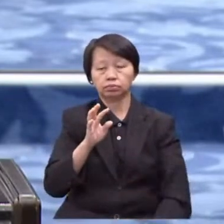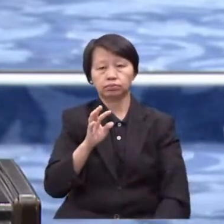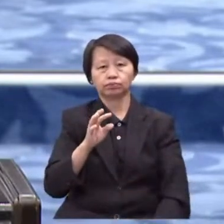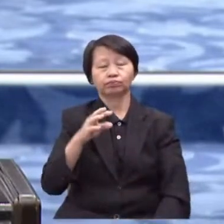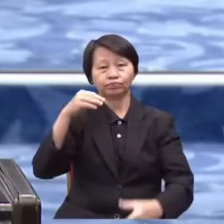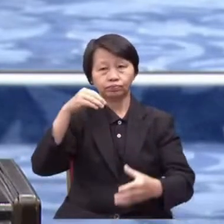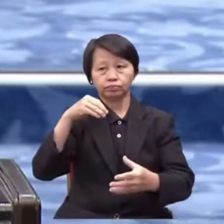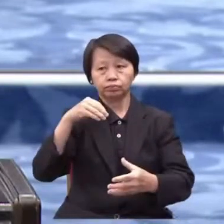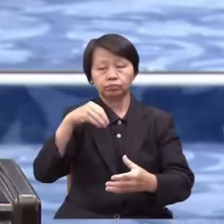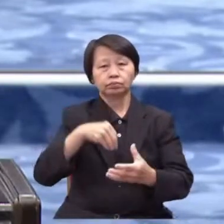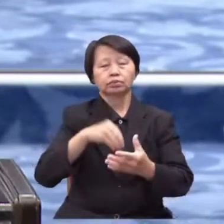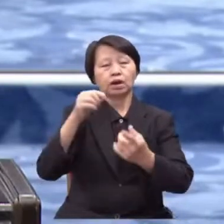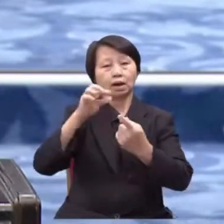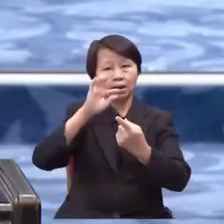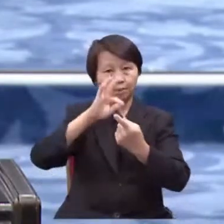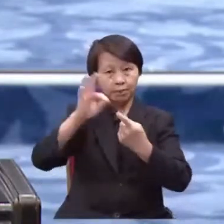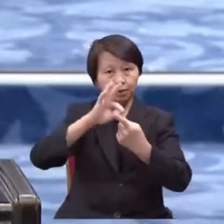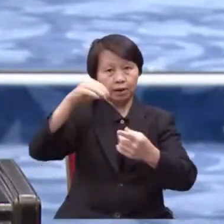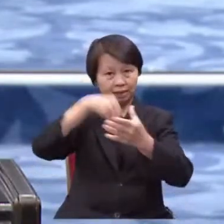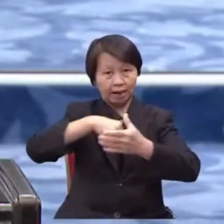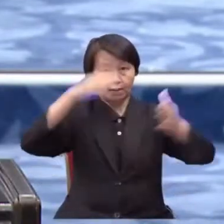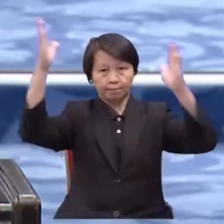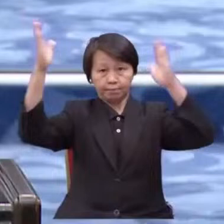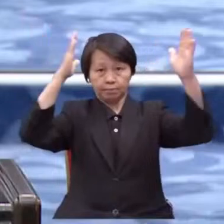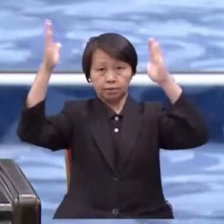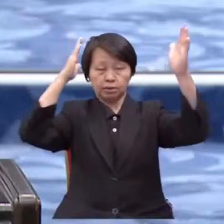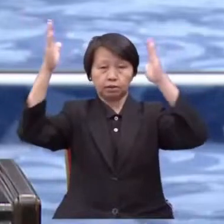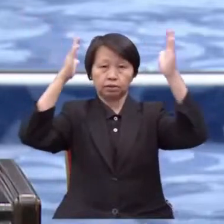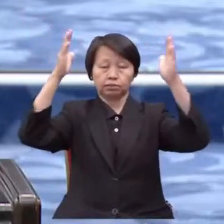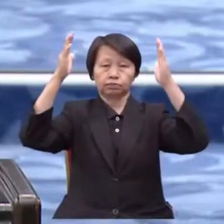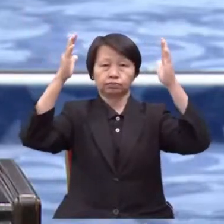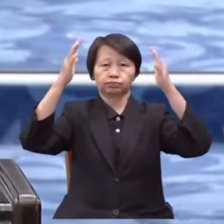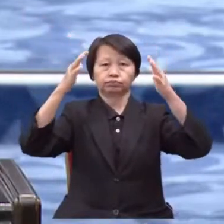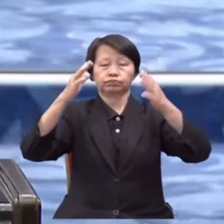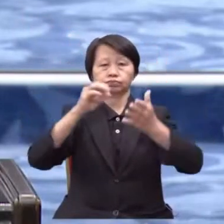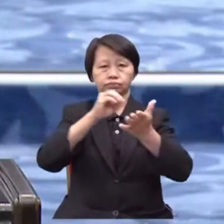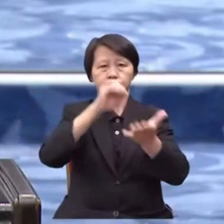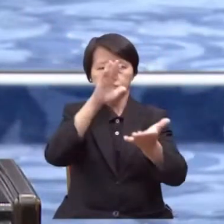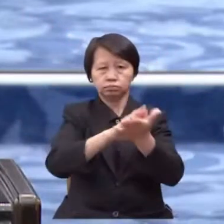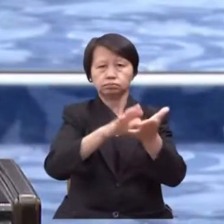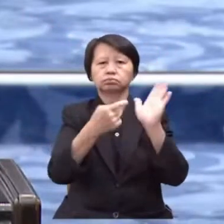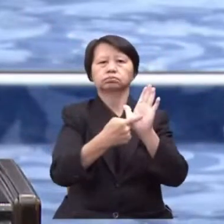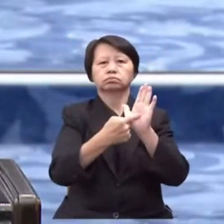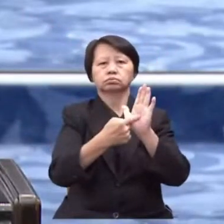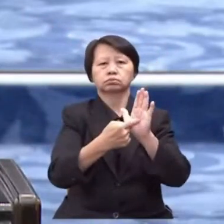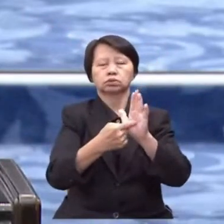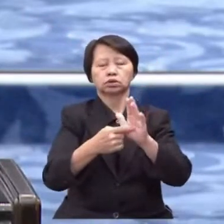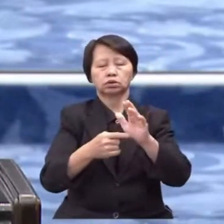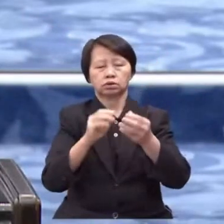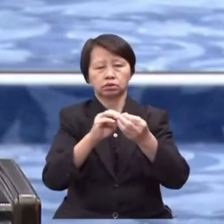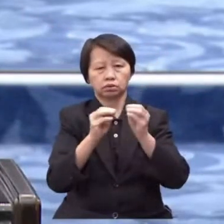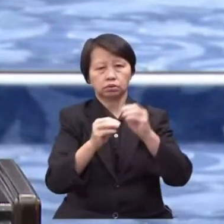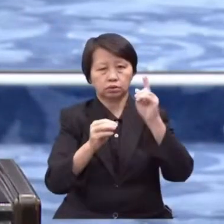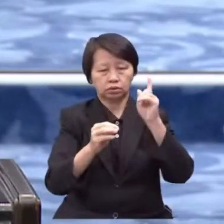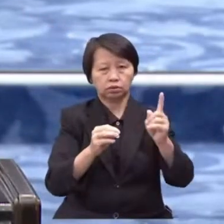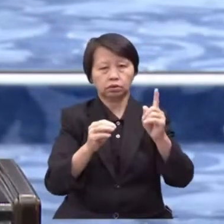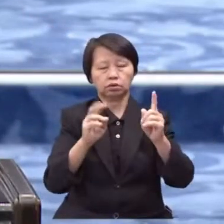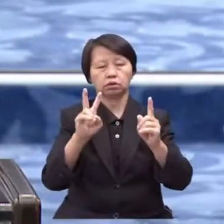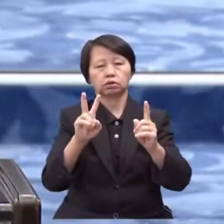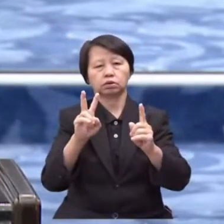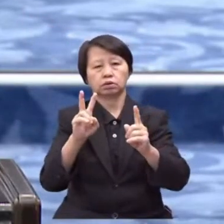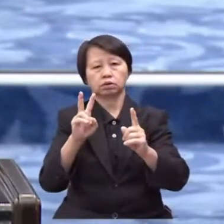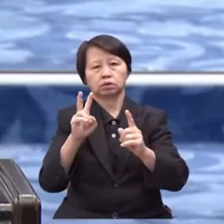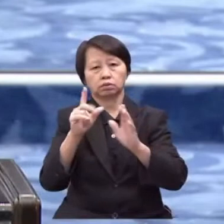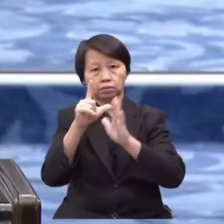dalam Pulau Pinang dalam Malaysia termaktub di bawah pasal 2 perkara 1 perlembagaan